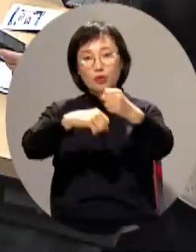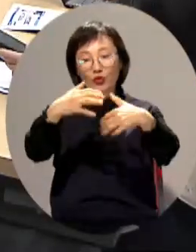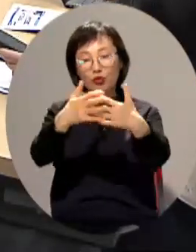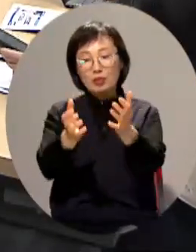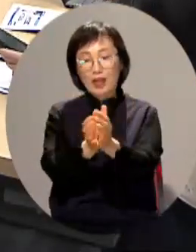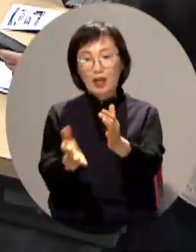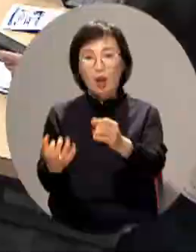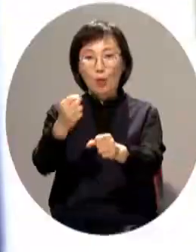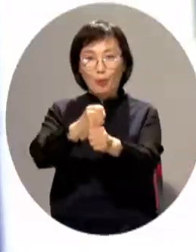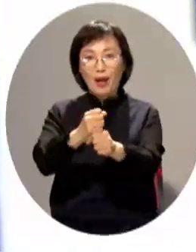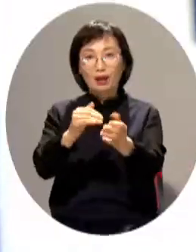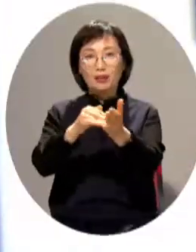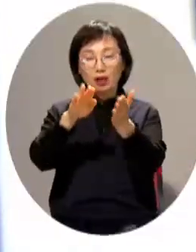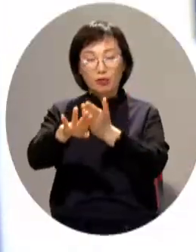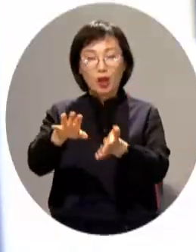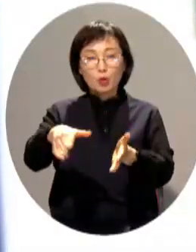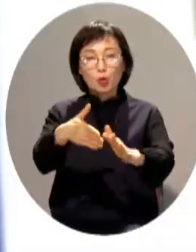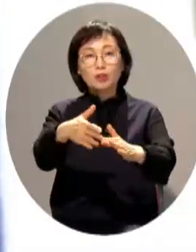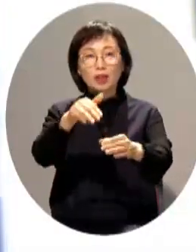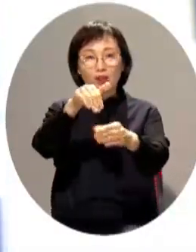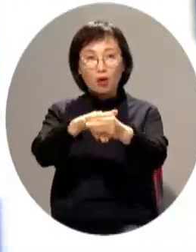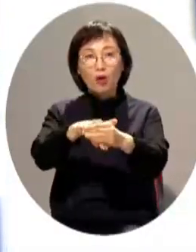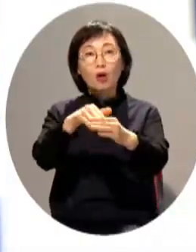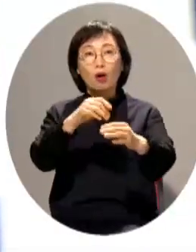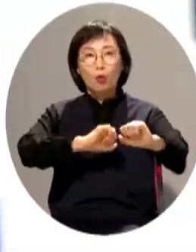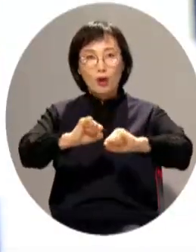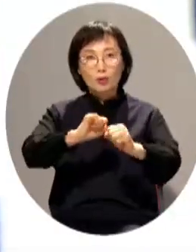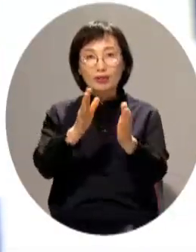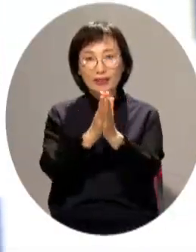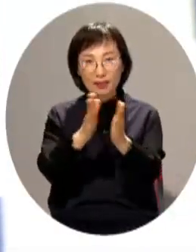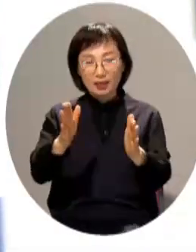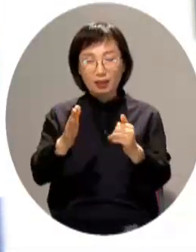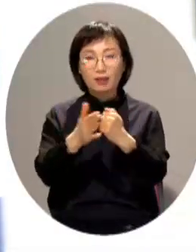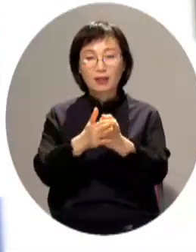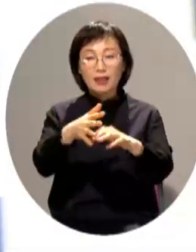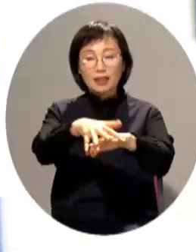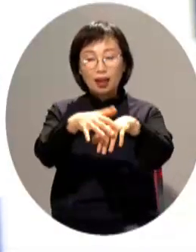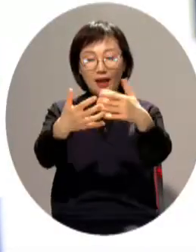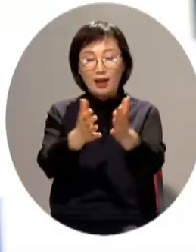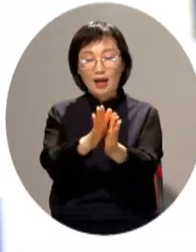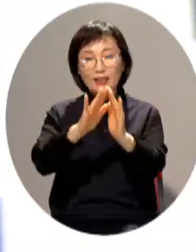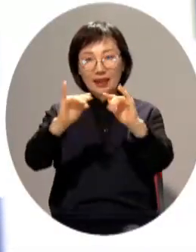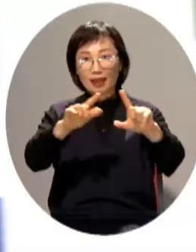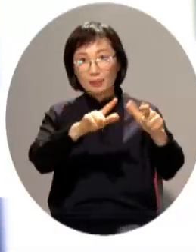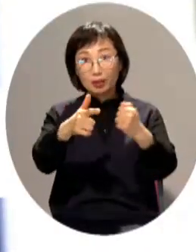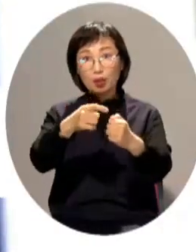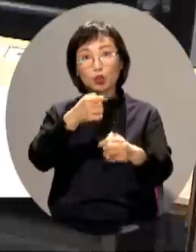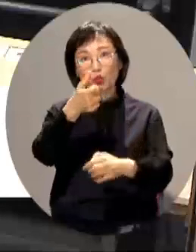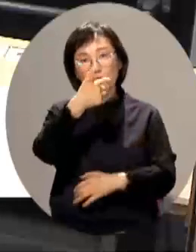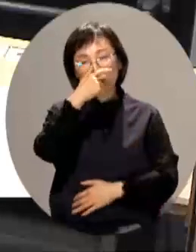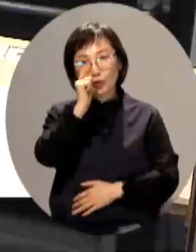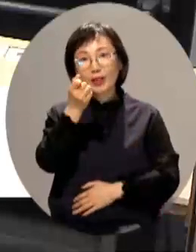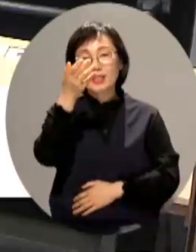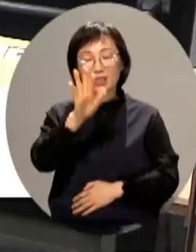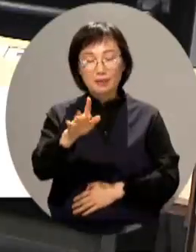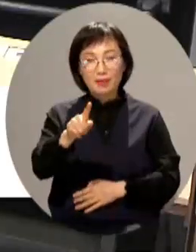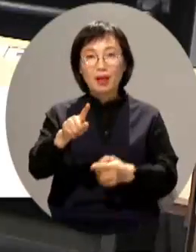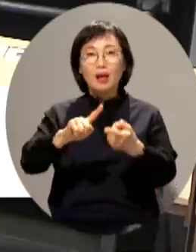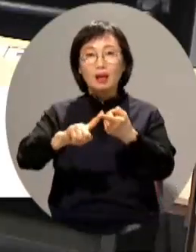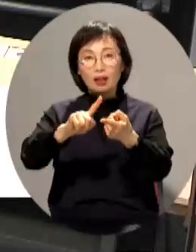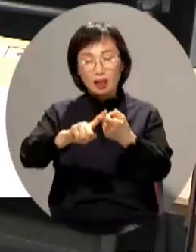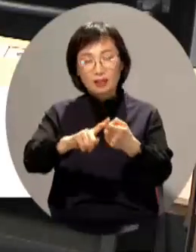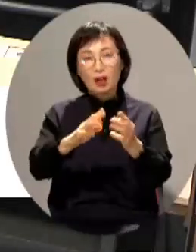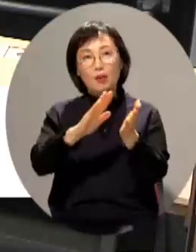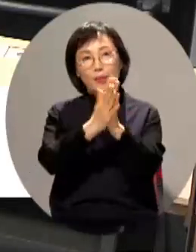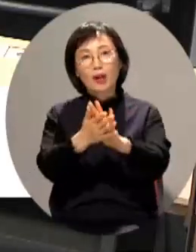뒤늦게 뛰어들었습니다 때문에 당내 조직이 취약해 찜한 인물 경쟁력 을 내세우며 전북의 변화를